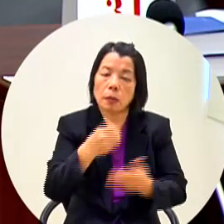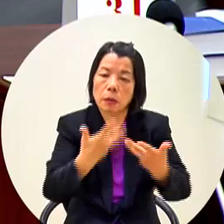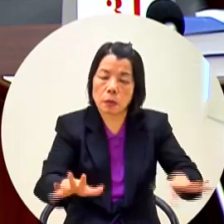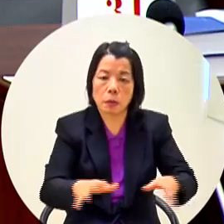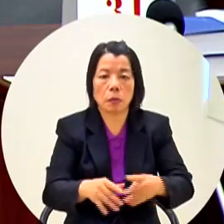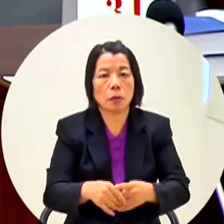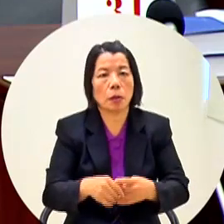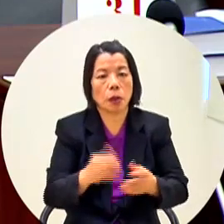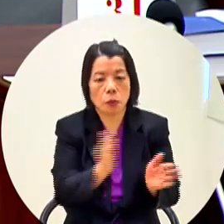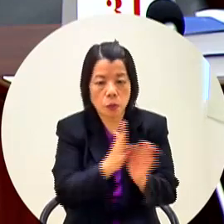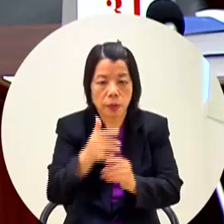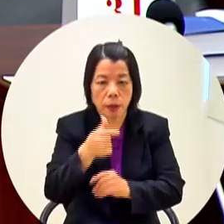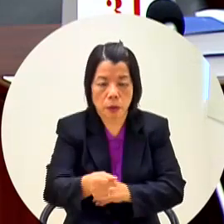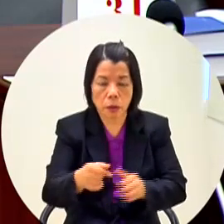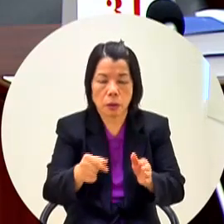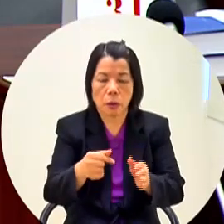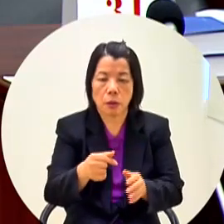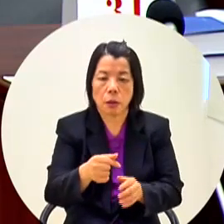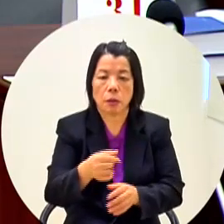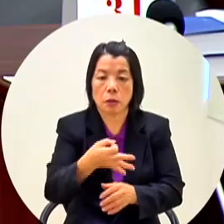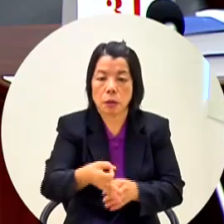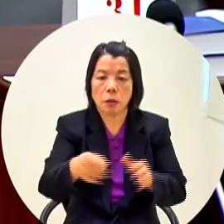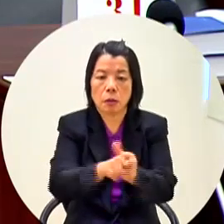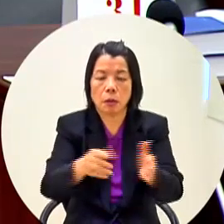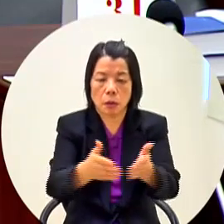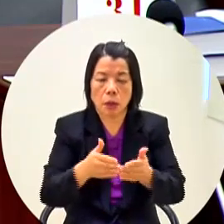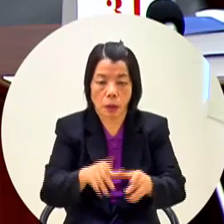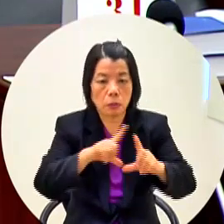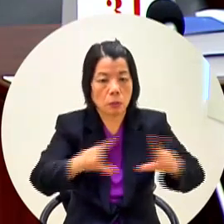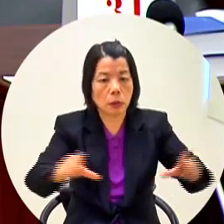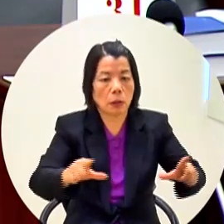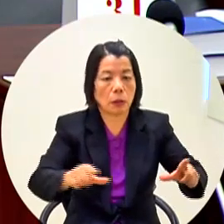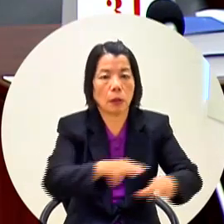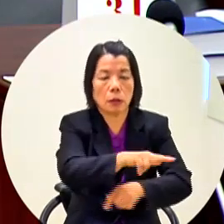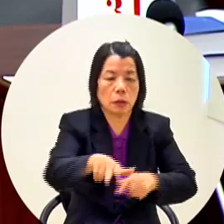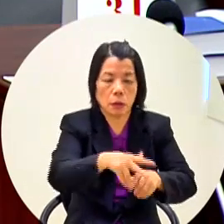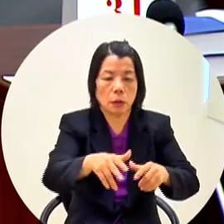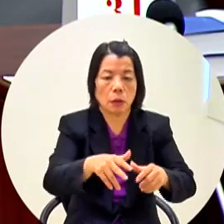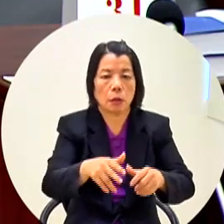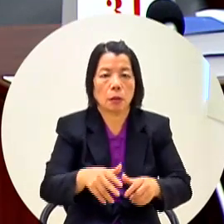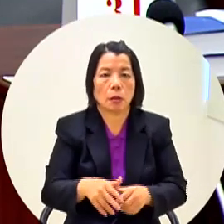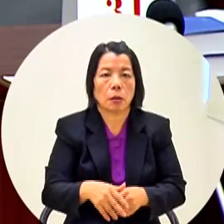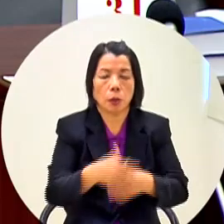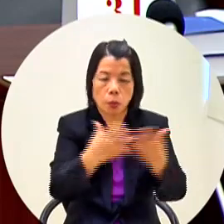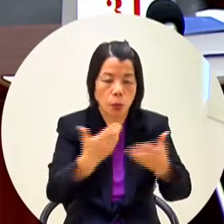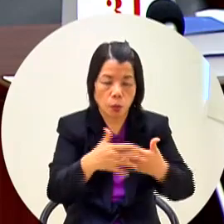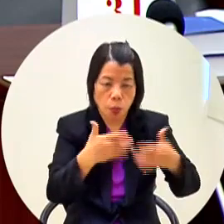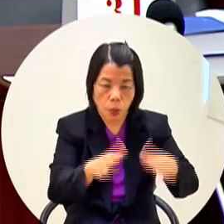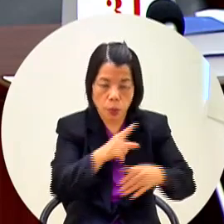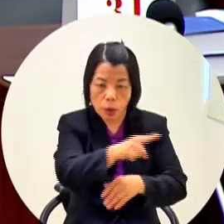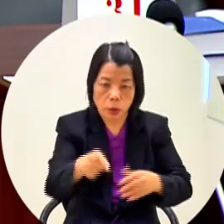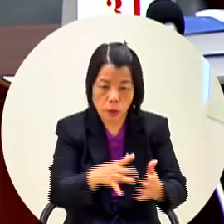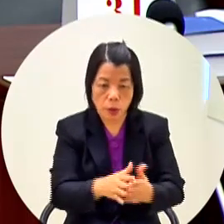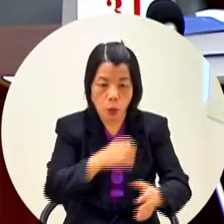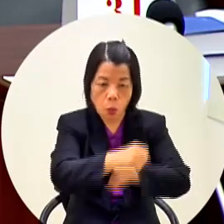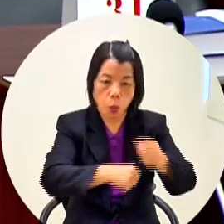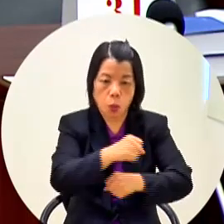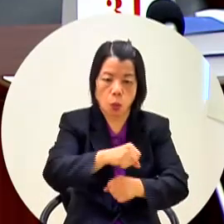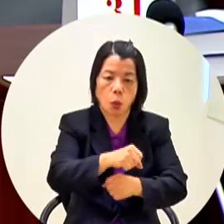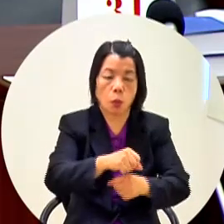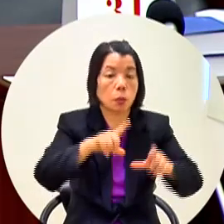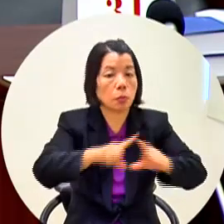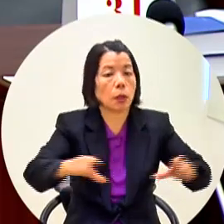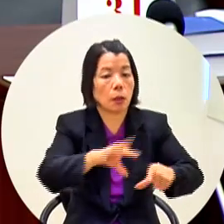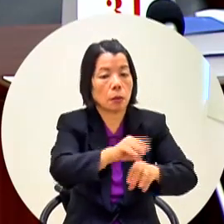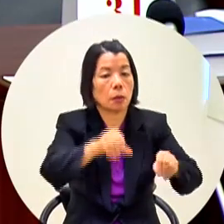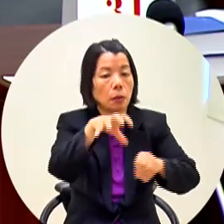要拿来做大型场域收治的，但是目前的疫情状况来看，我们并不需要这个大型场域的收治，所以这笔钱是